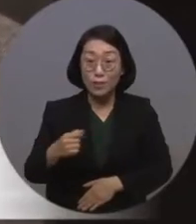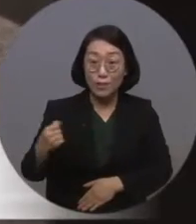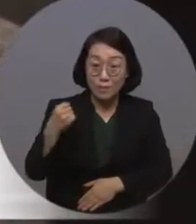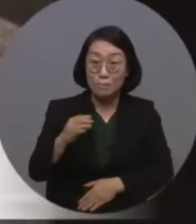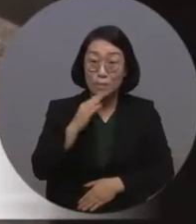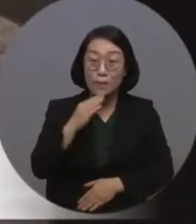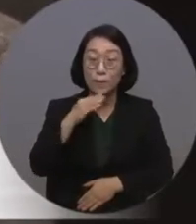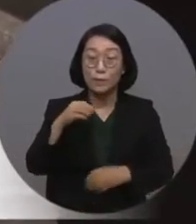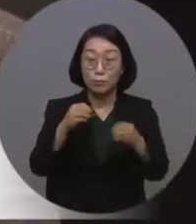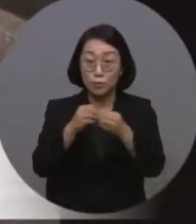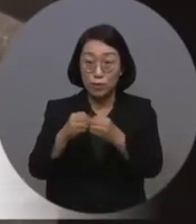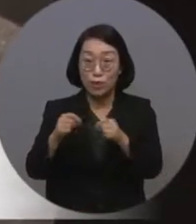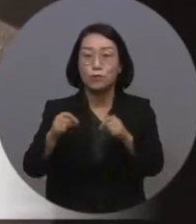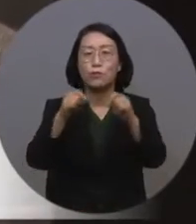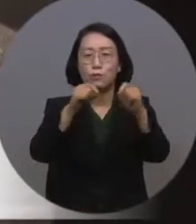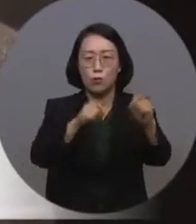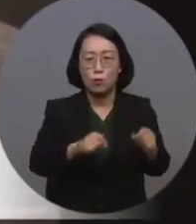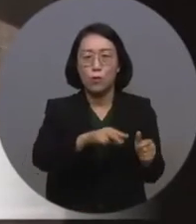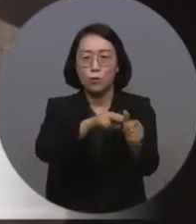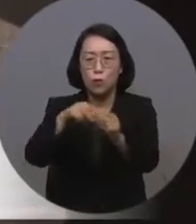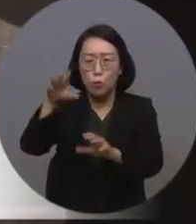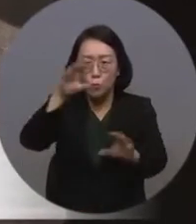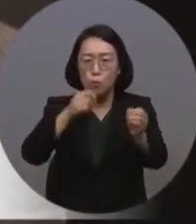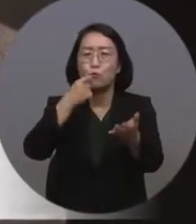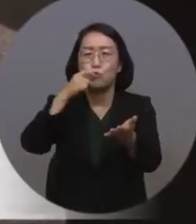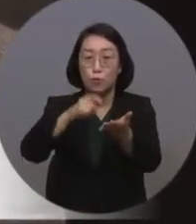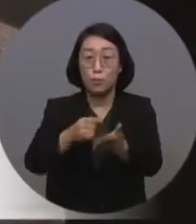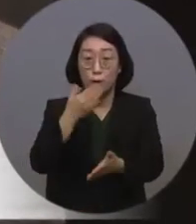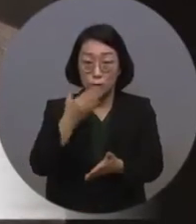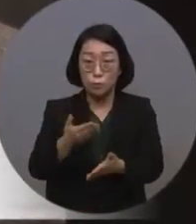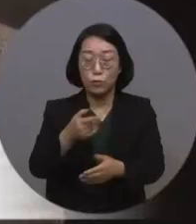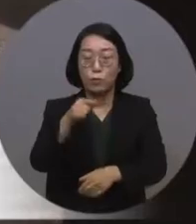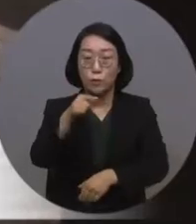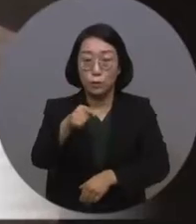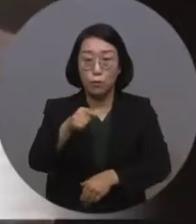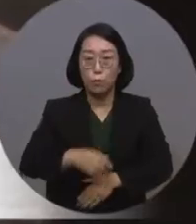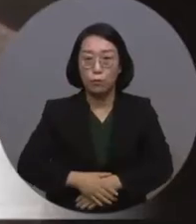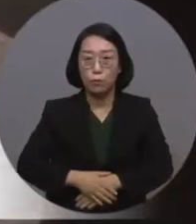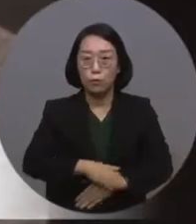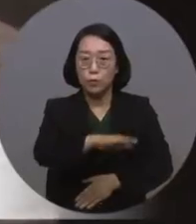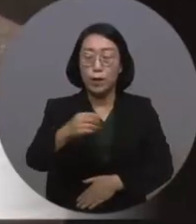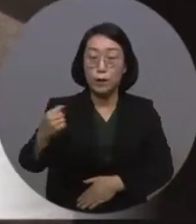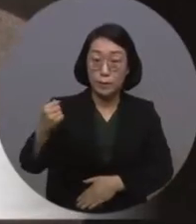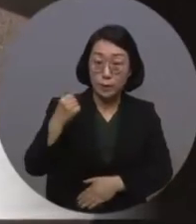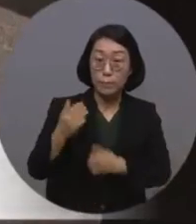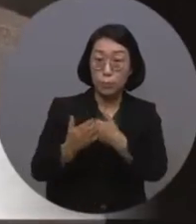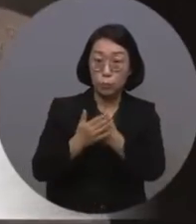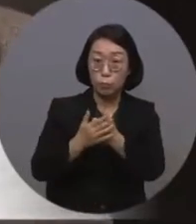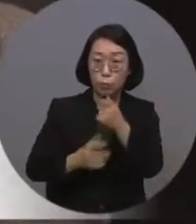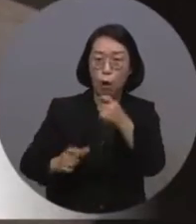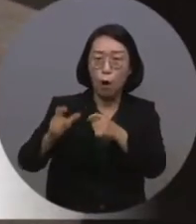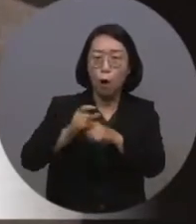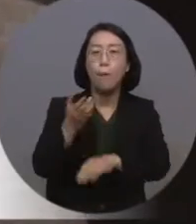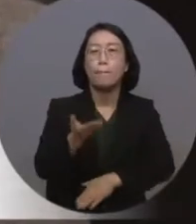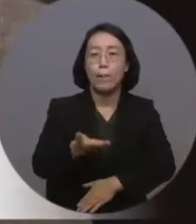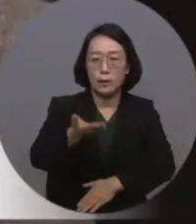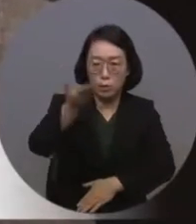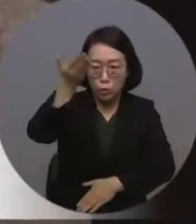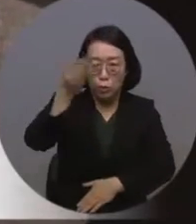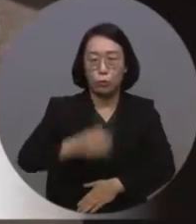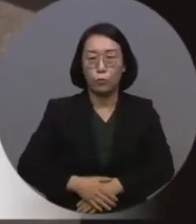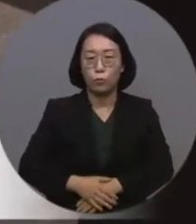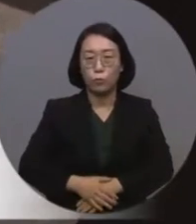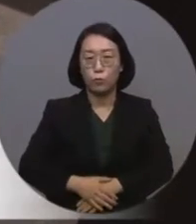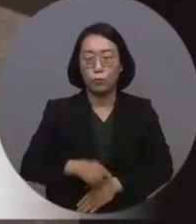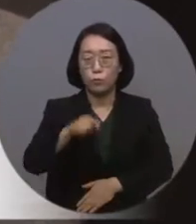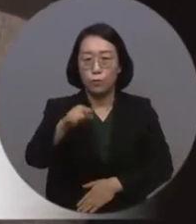격언처럼 그런 정보의 접근을 통해 가지고 우리가 그 힘을 얻었다면 지금은 사실 한참 더 나아가는 거죠.